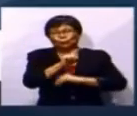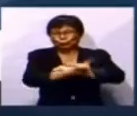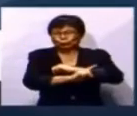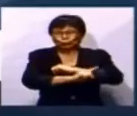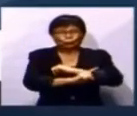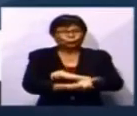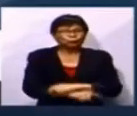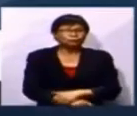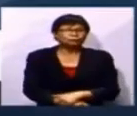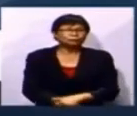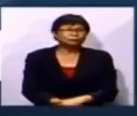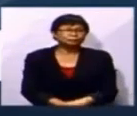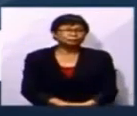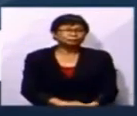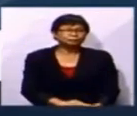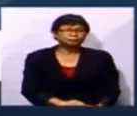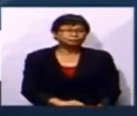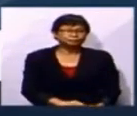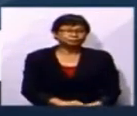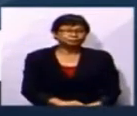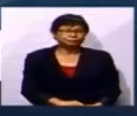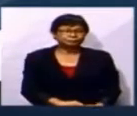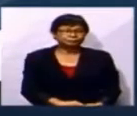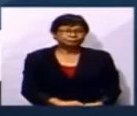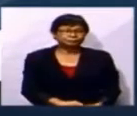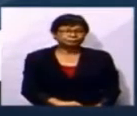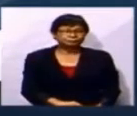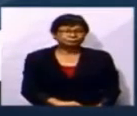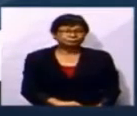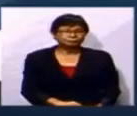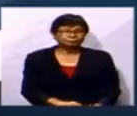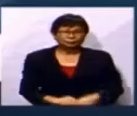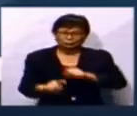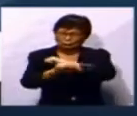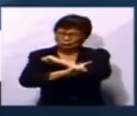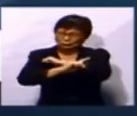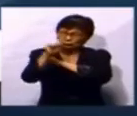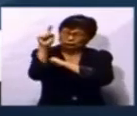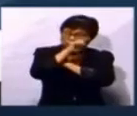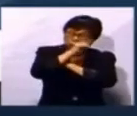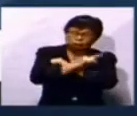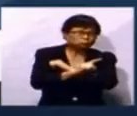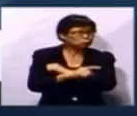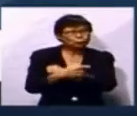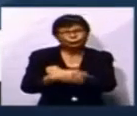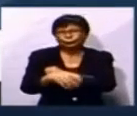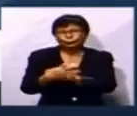Memang agak terkilan jugalah kan, dan sedih jugalah sebab mereka dapat hukuman berat macam ni.